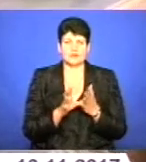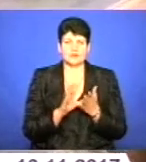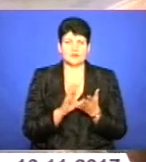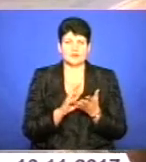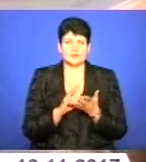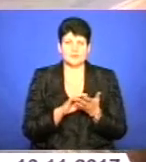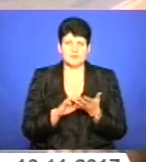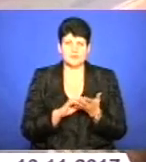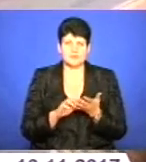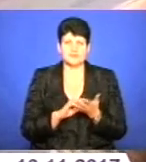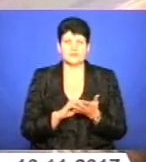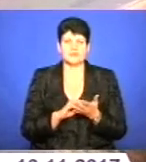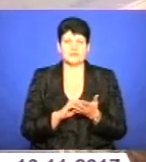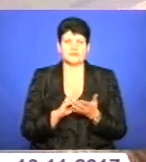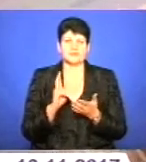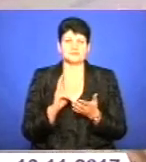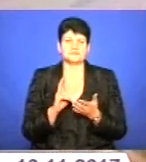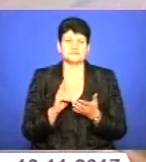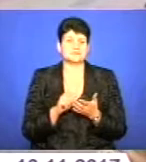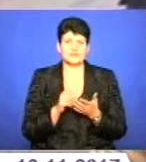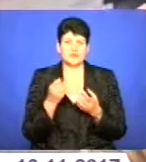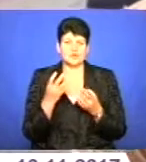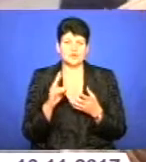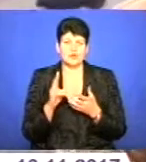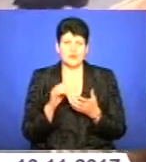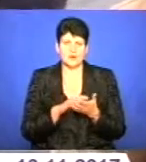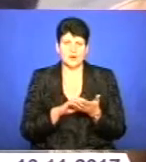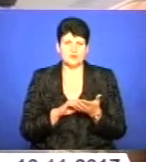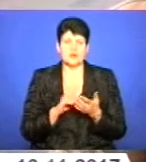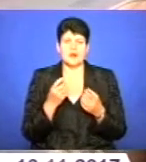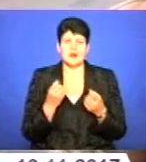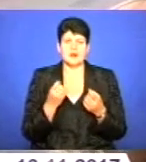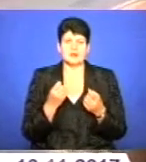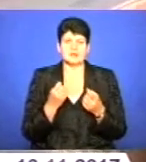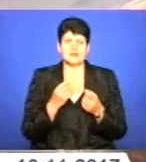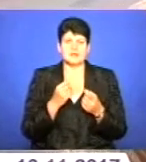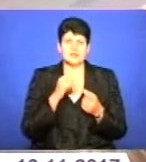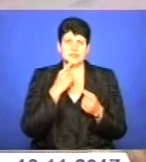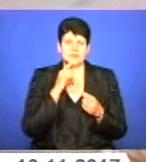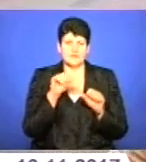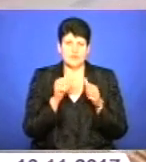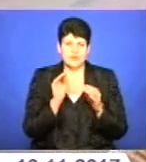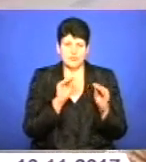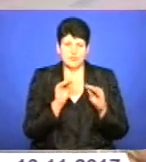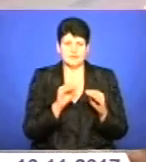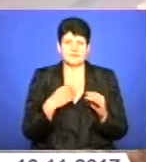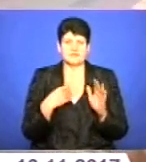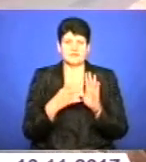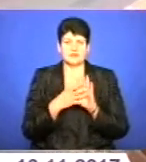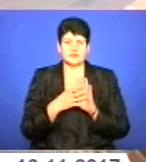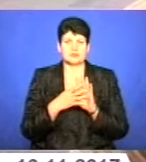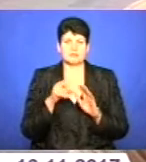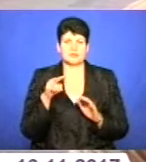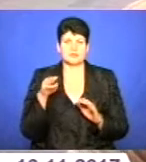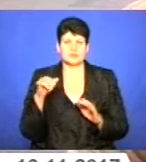машинка. Вона підключена не просто там калькулятор, а іменно така, що там складні формули. Я пам'ятаю, що ми в 9 училищі